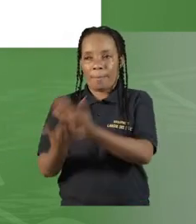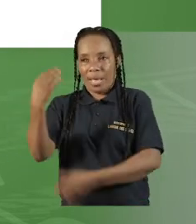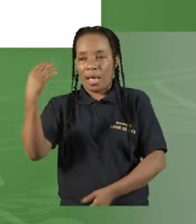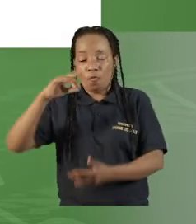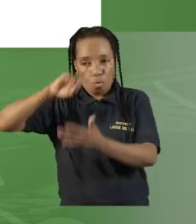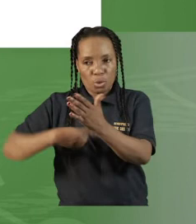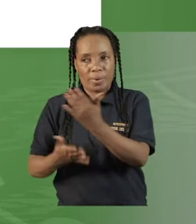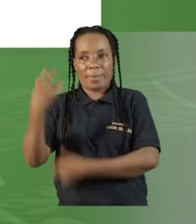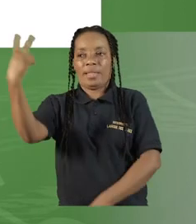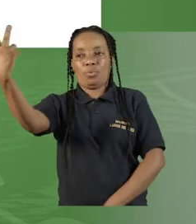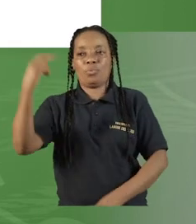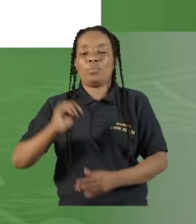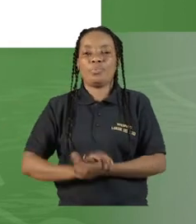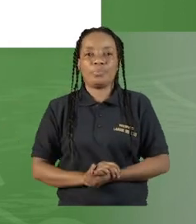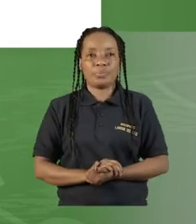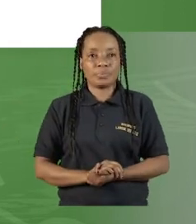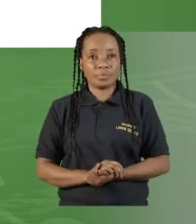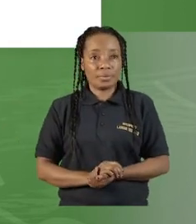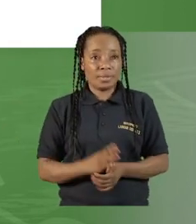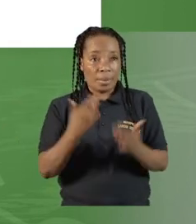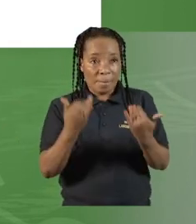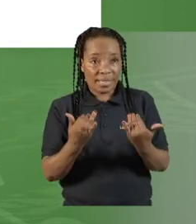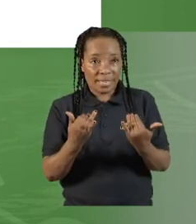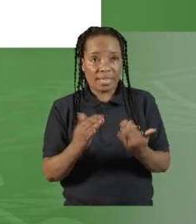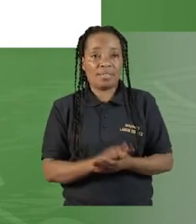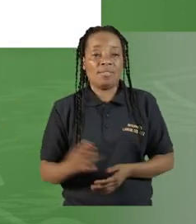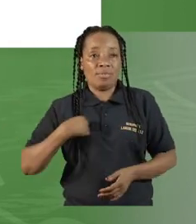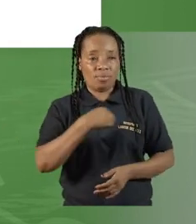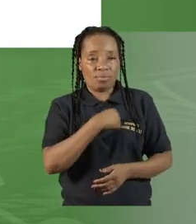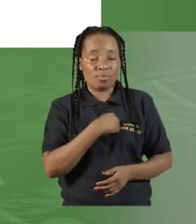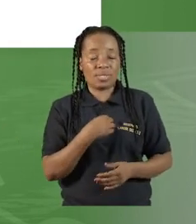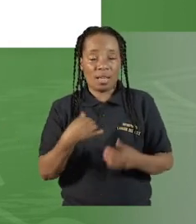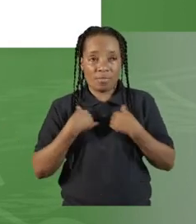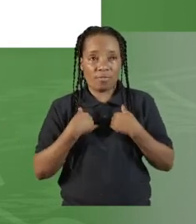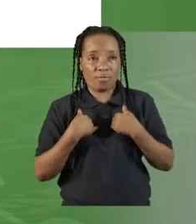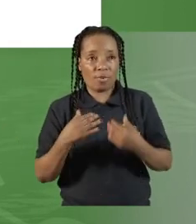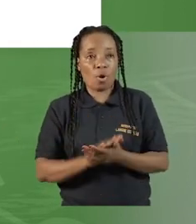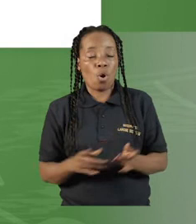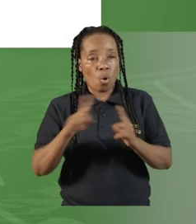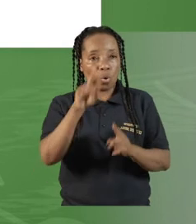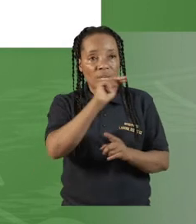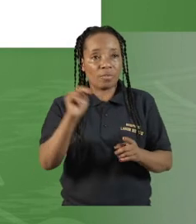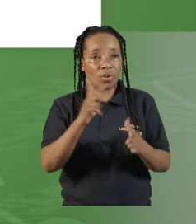Désormais, nous avons au niveau des produits 4 atomes de fer,